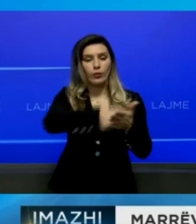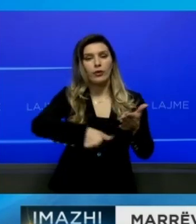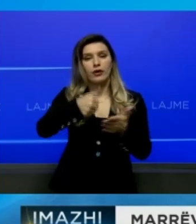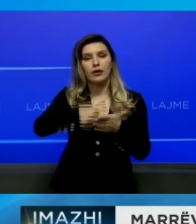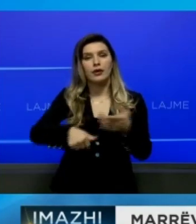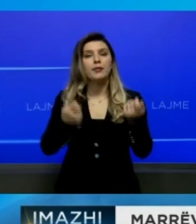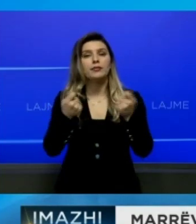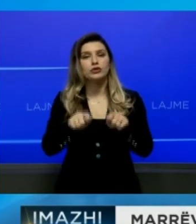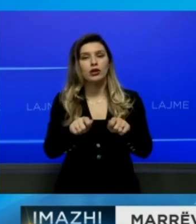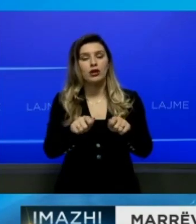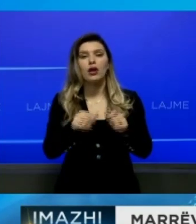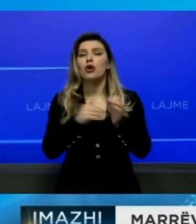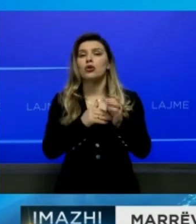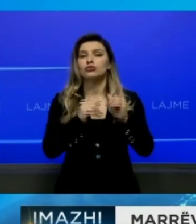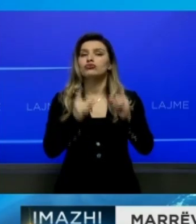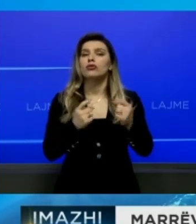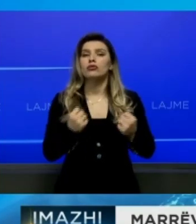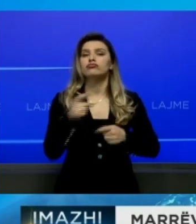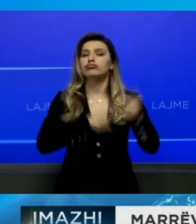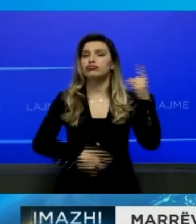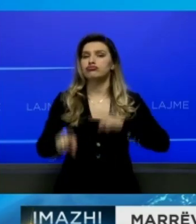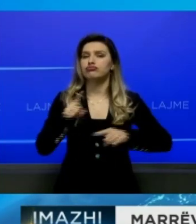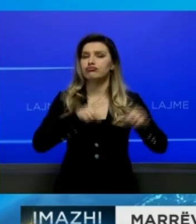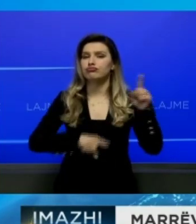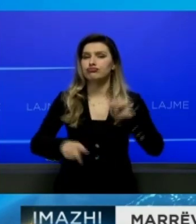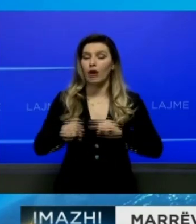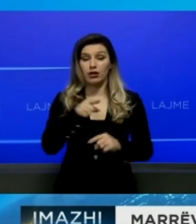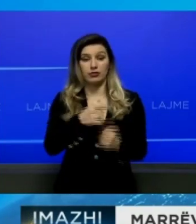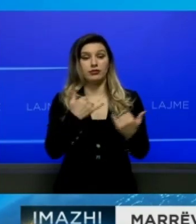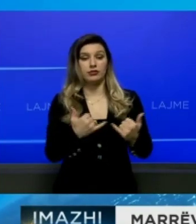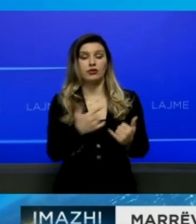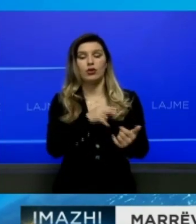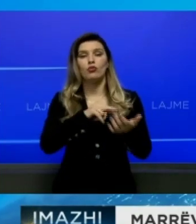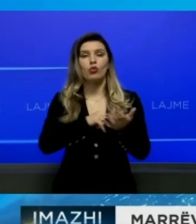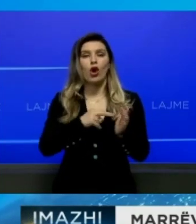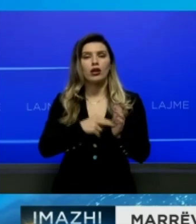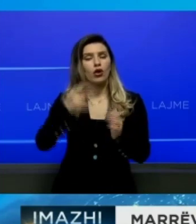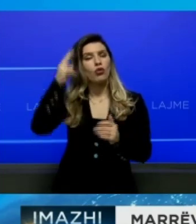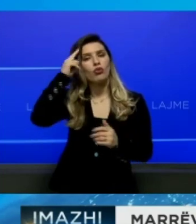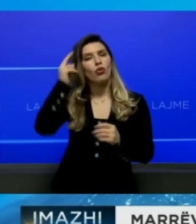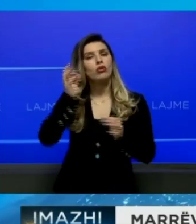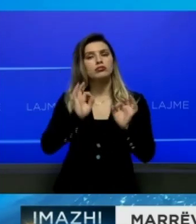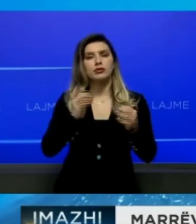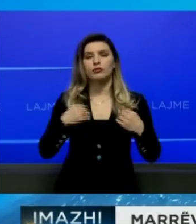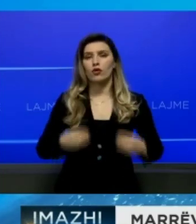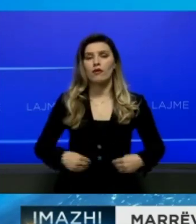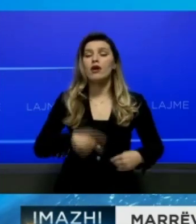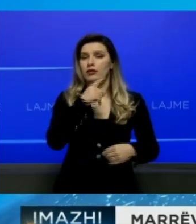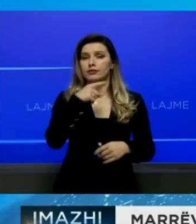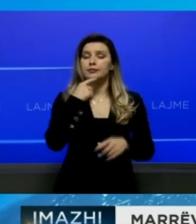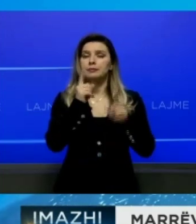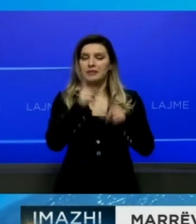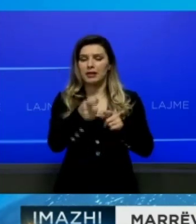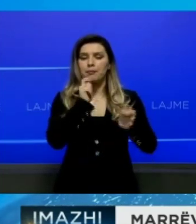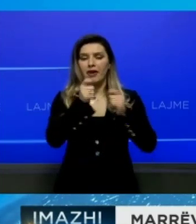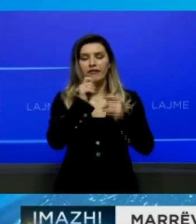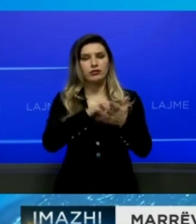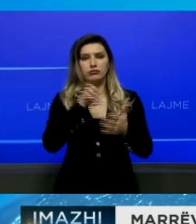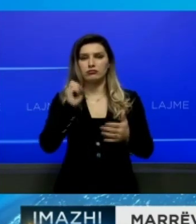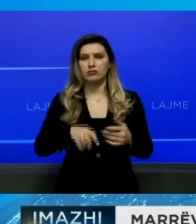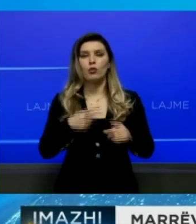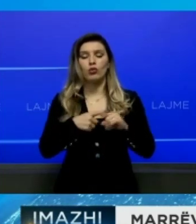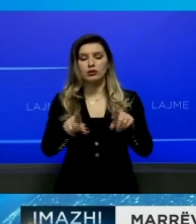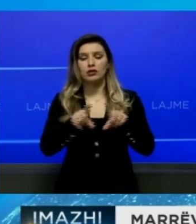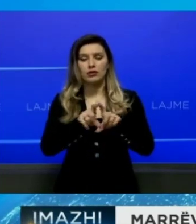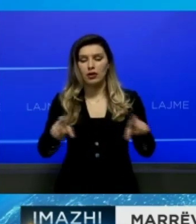ngjitse tabelave në vetura. Njësit e sigurisë e politikës thonë se kjo marrëveshje duhet pezulluar dhe se targat të treguan